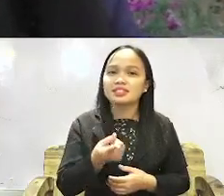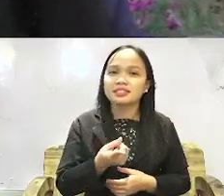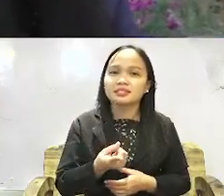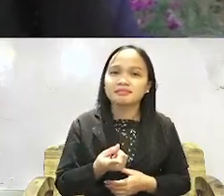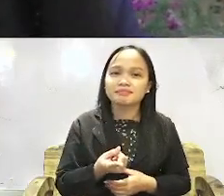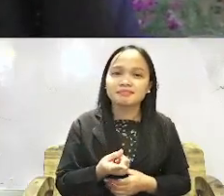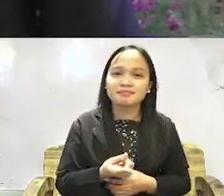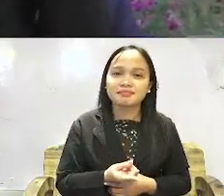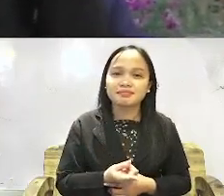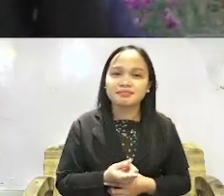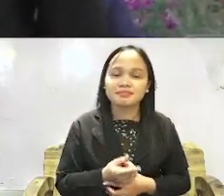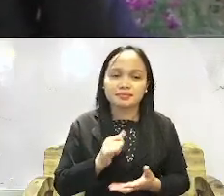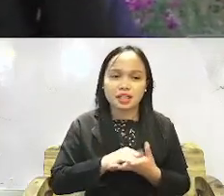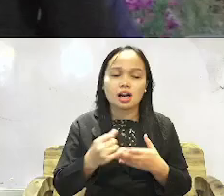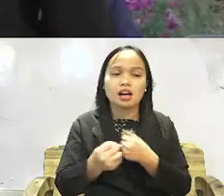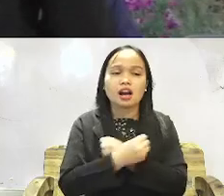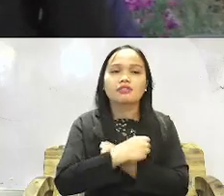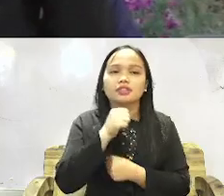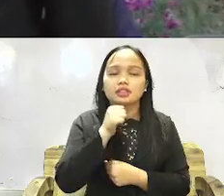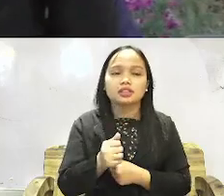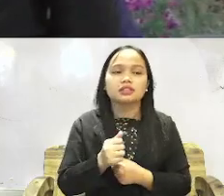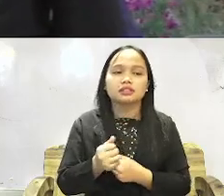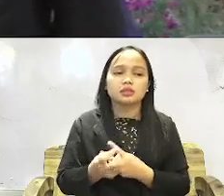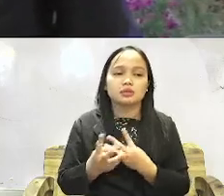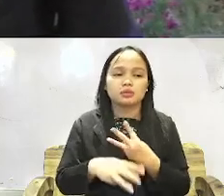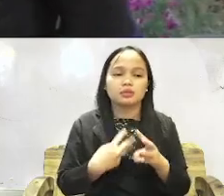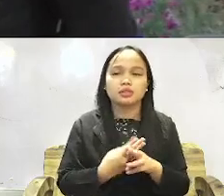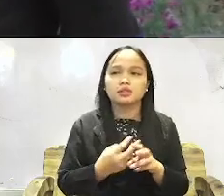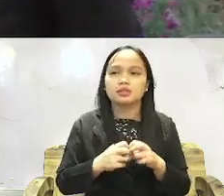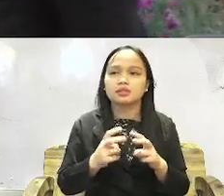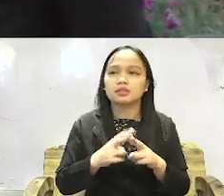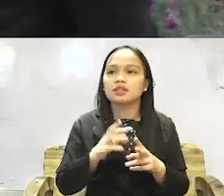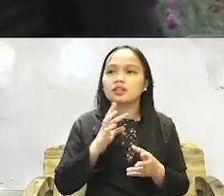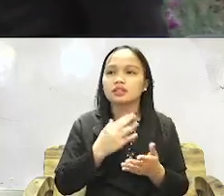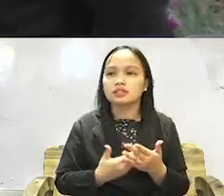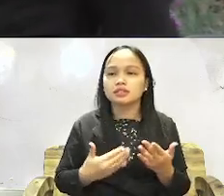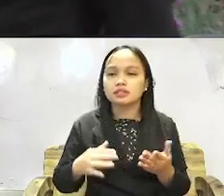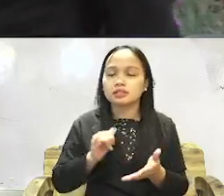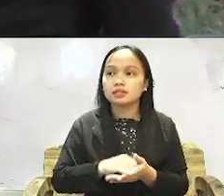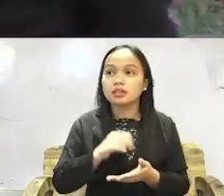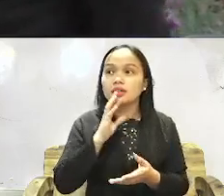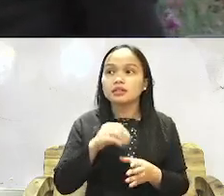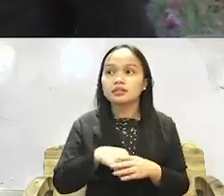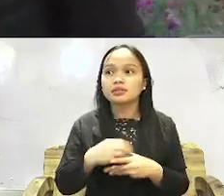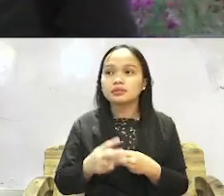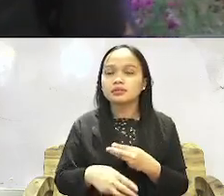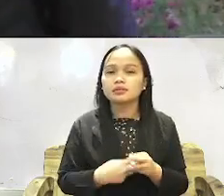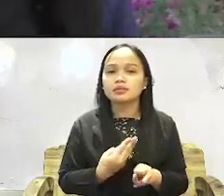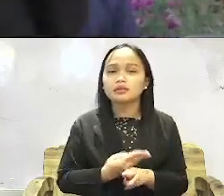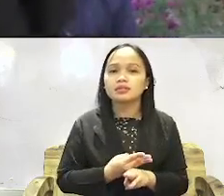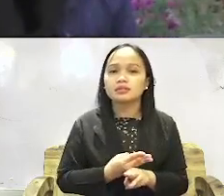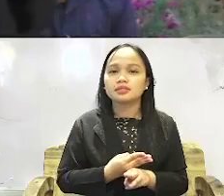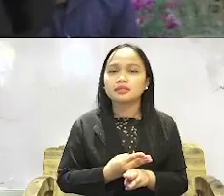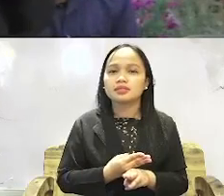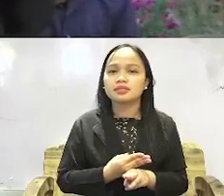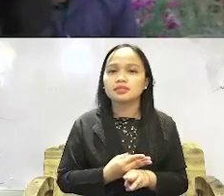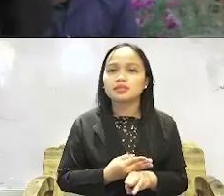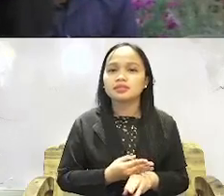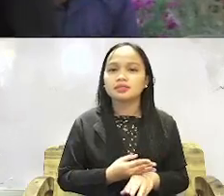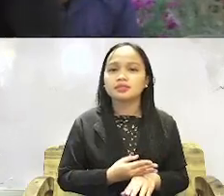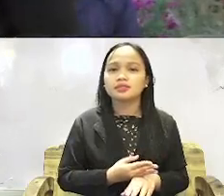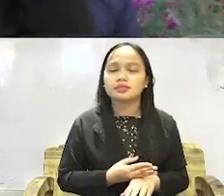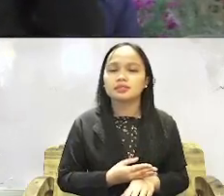na love not the world, neither the things that are in the world. Sa mga tuwid po, alam po